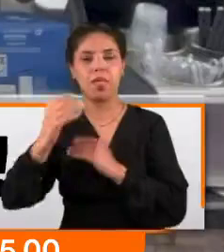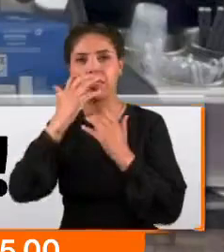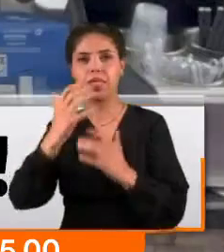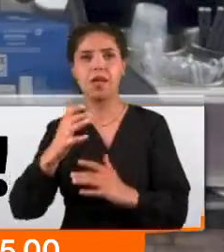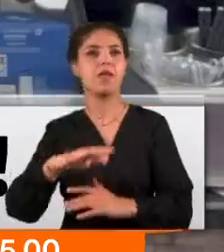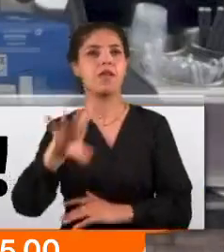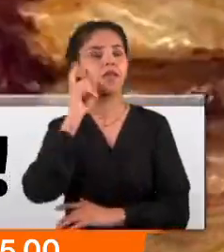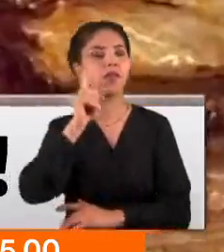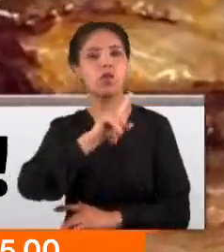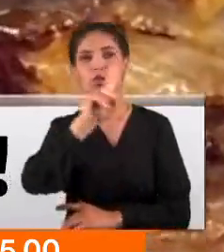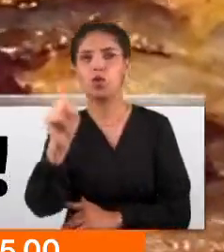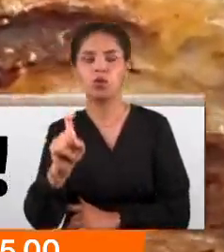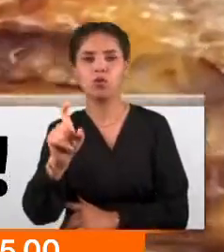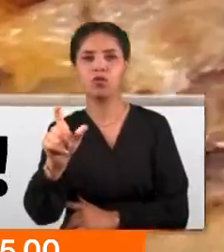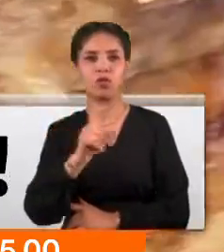nasıl bulduklarını sorduk.